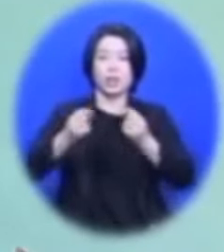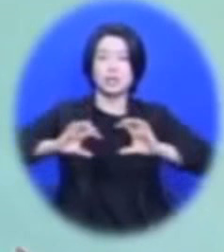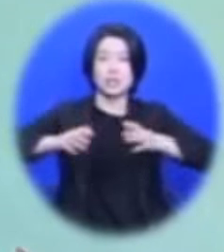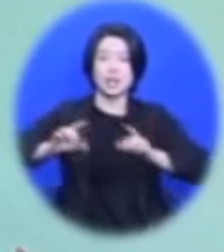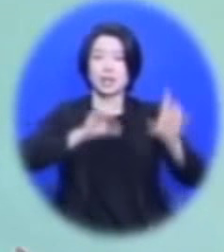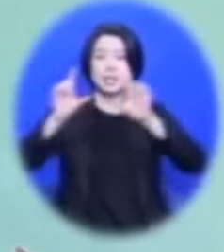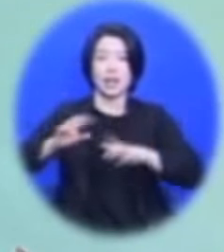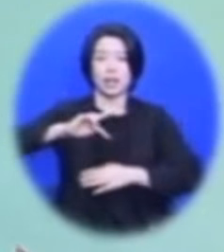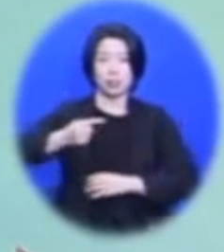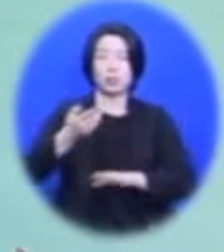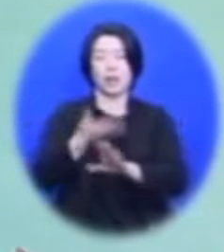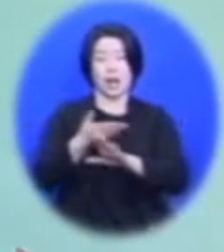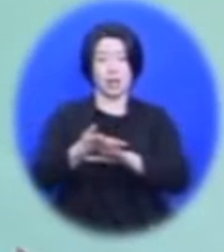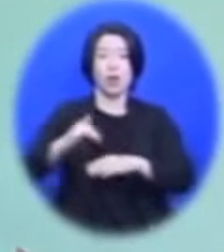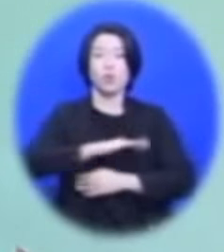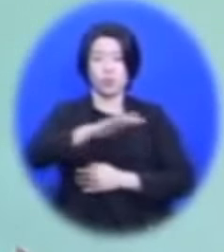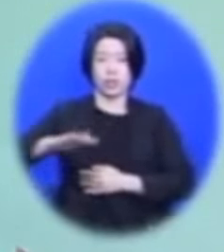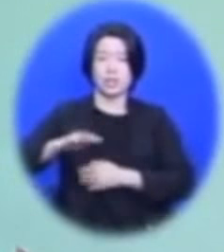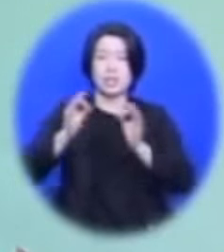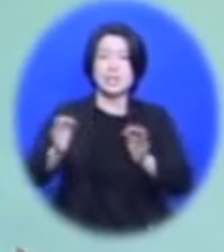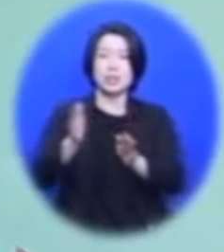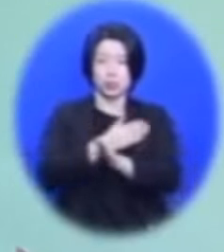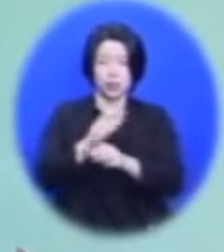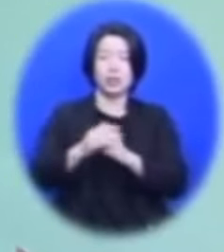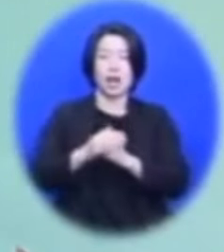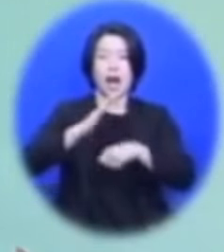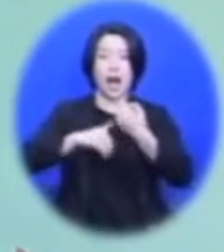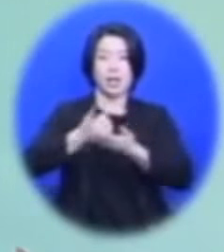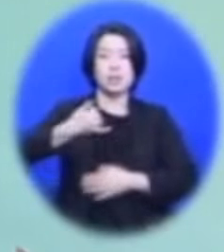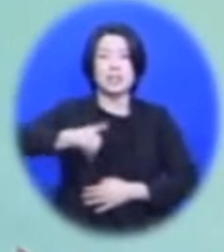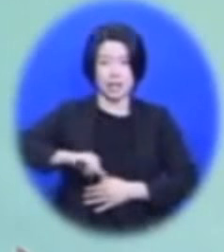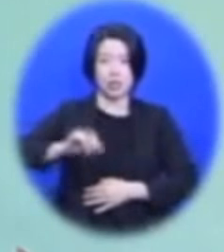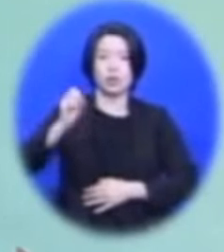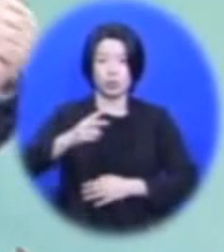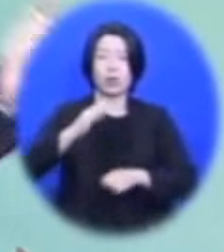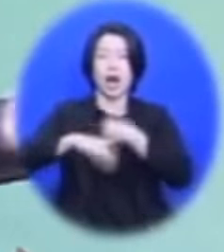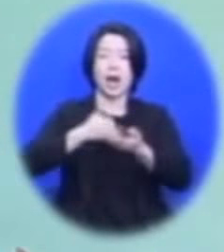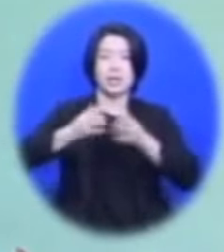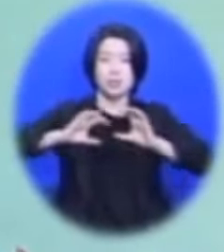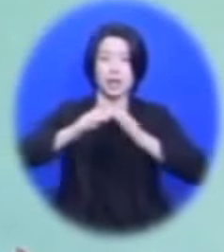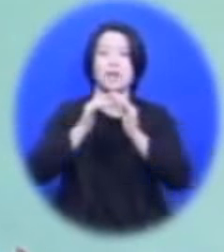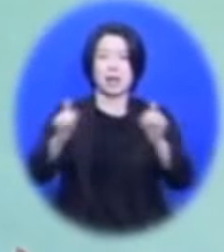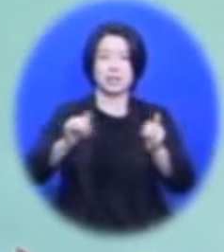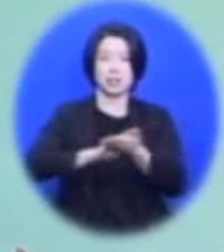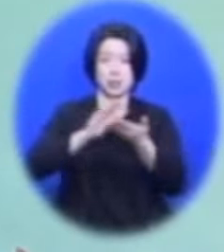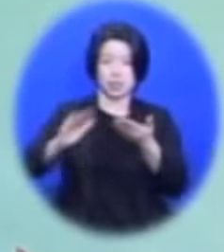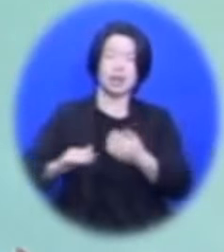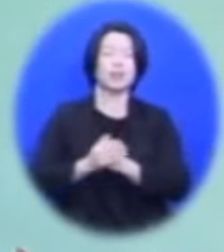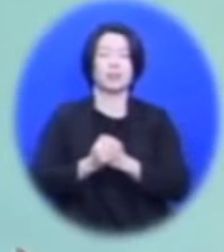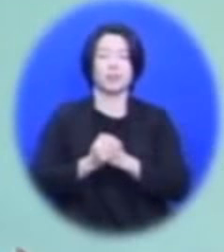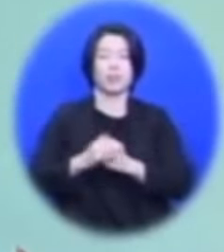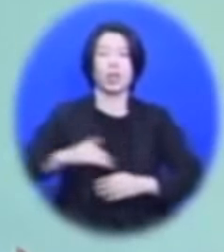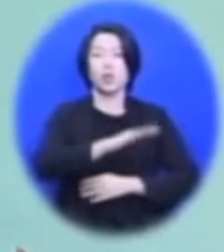살아도 다릅니다. 우리는 이제부터는 하나님의 자녀요, 하나님 나라 백성입니다.